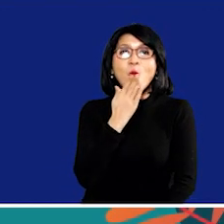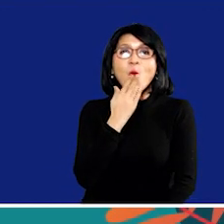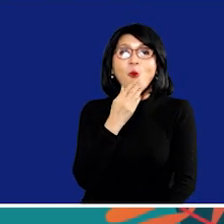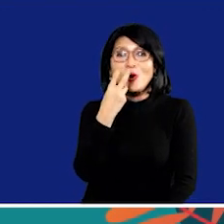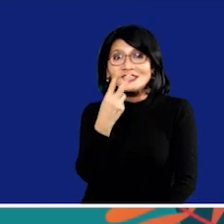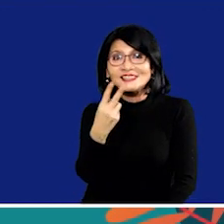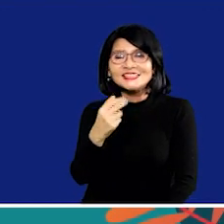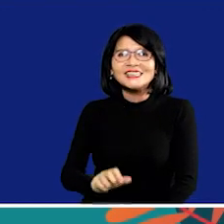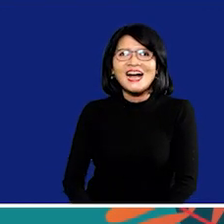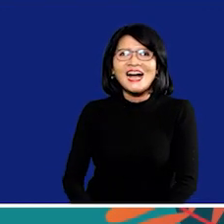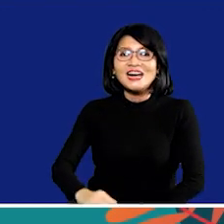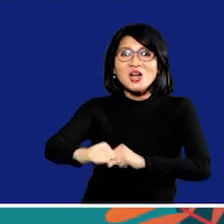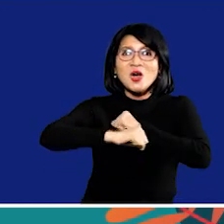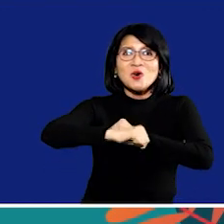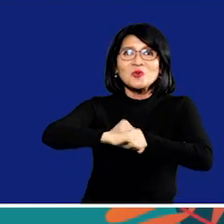kuda lumpingnya.